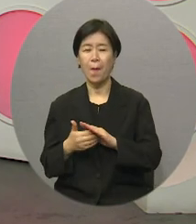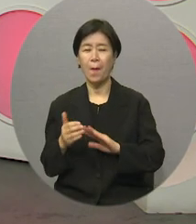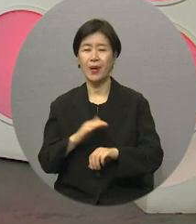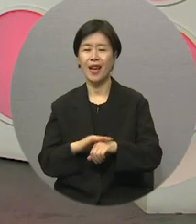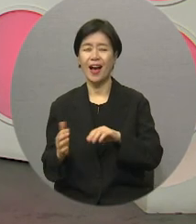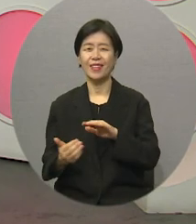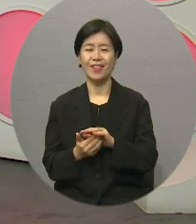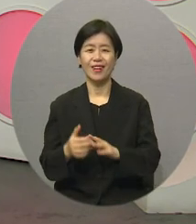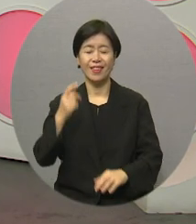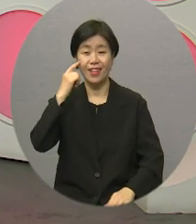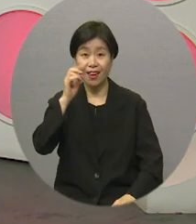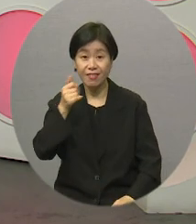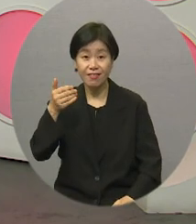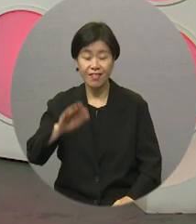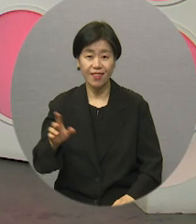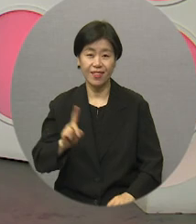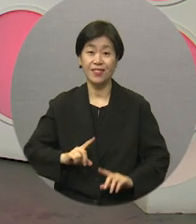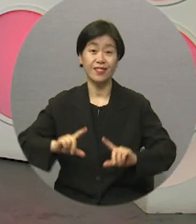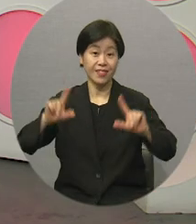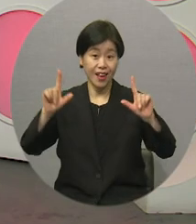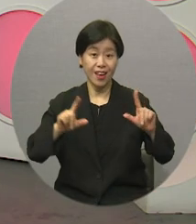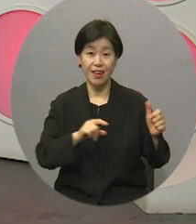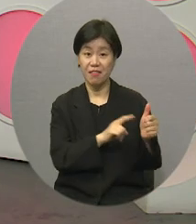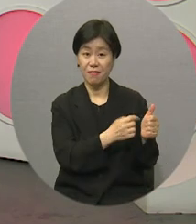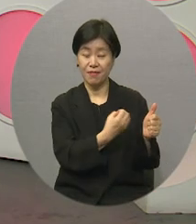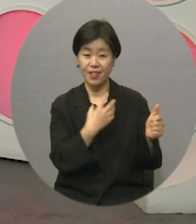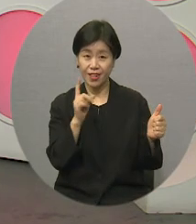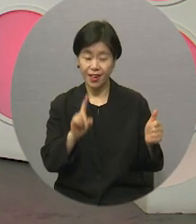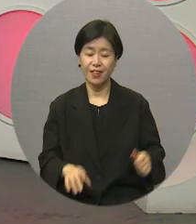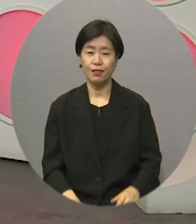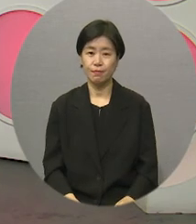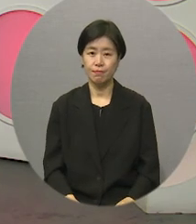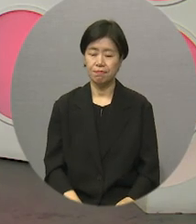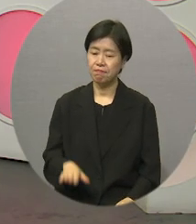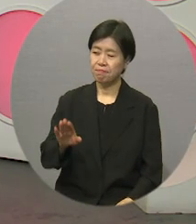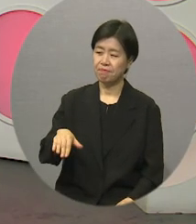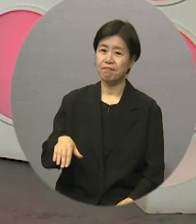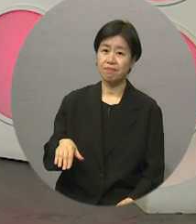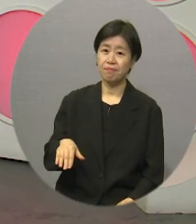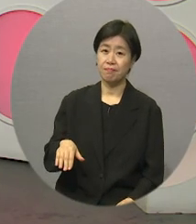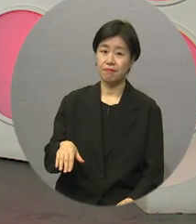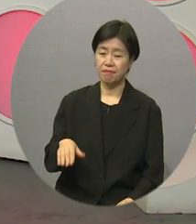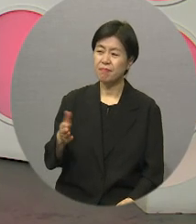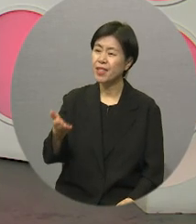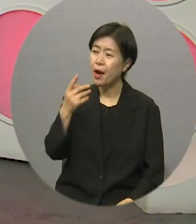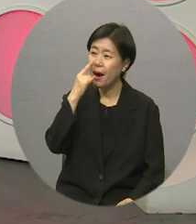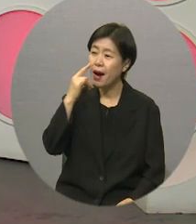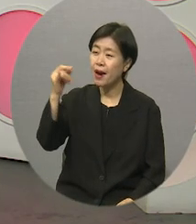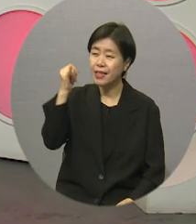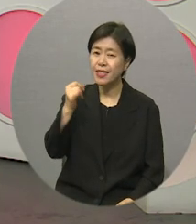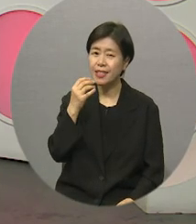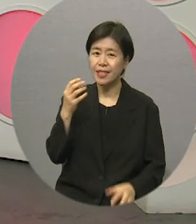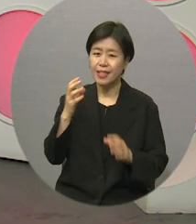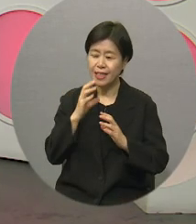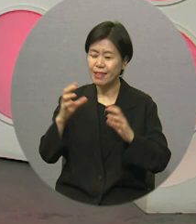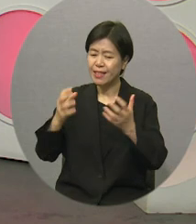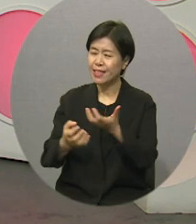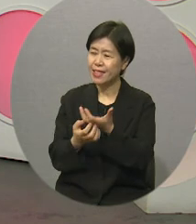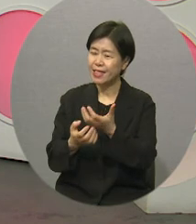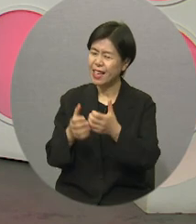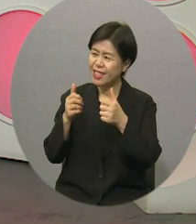날 저의 남편의 한마디로 끝이 났습니다. 역시 장모님 김치찌개는